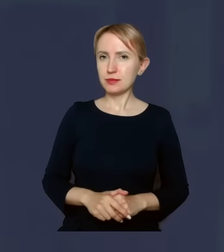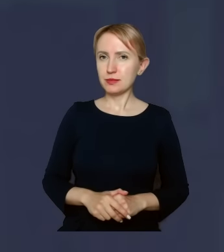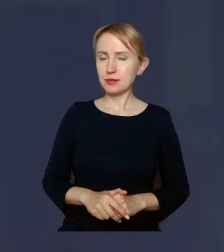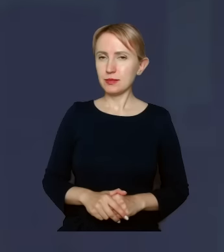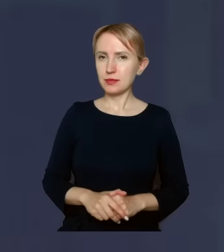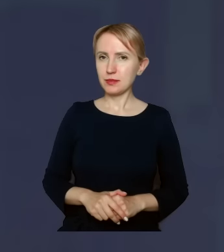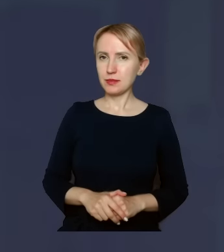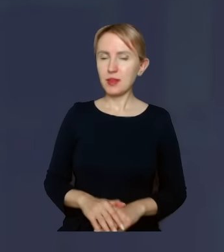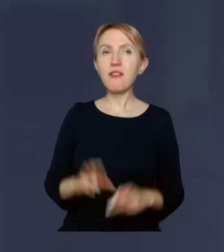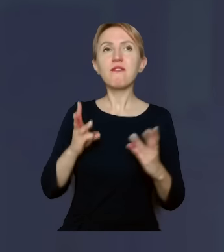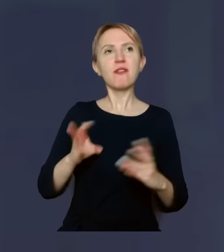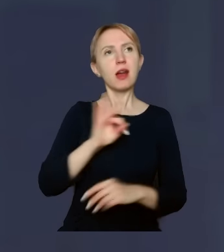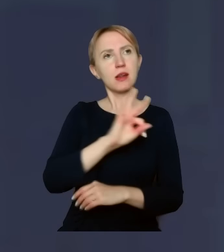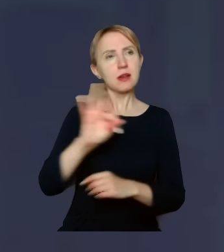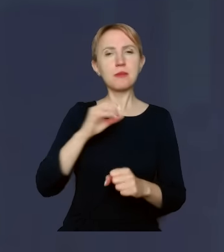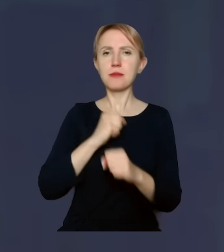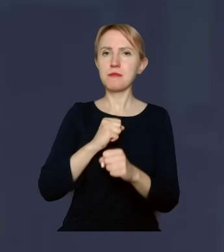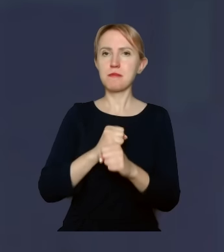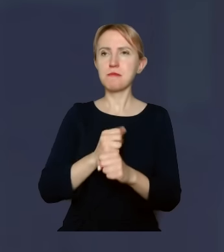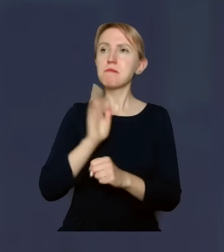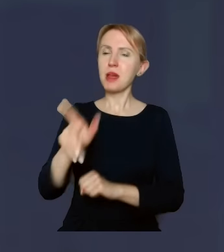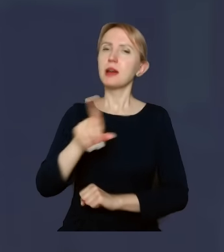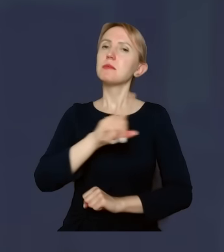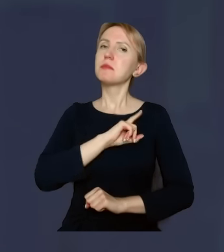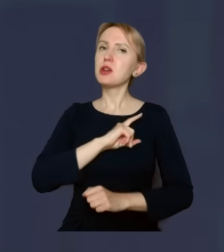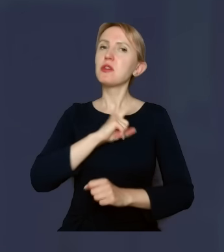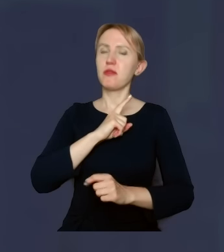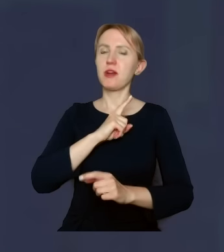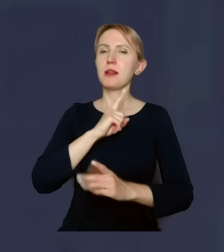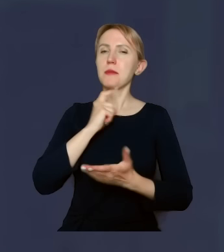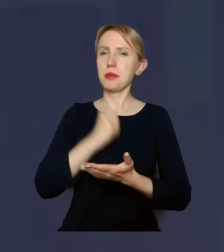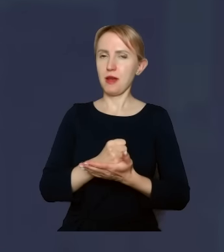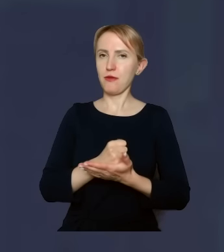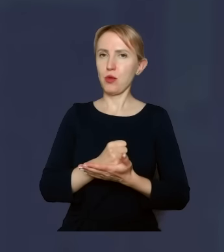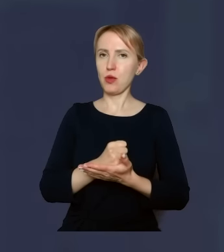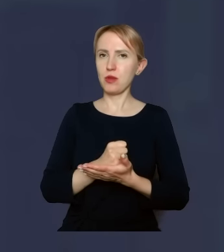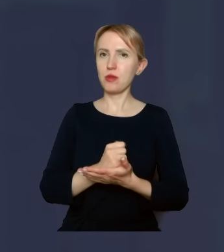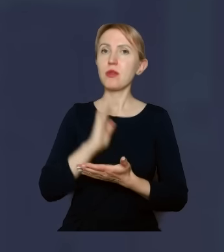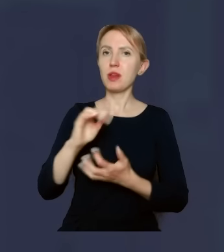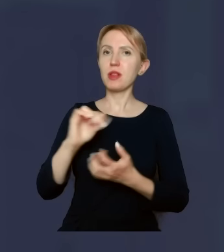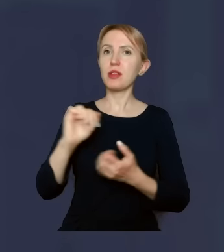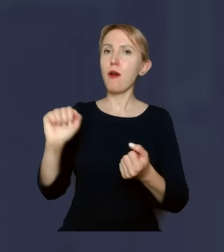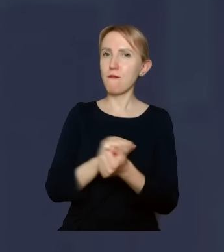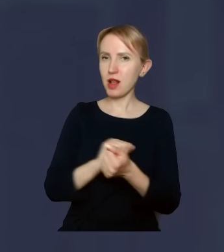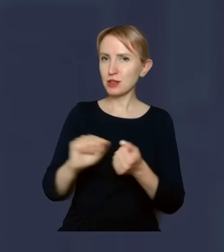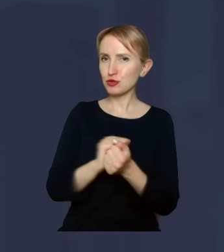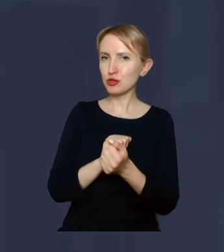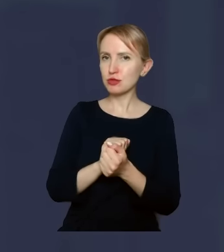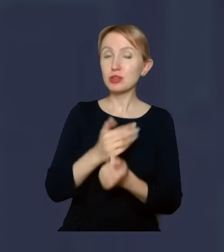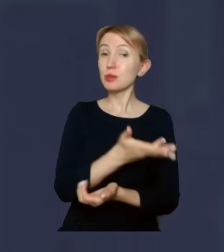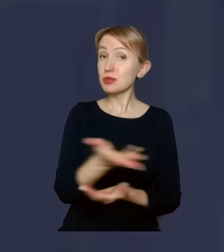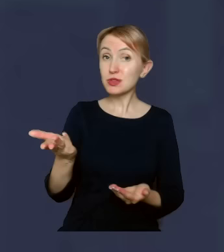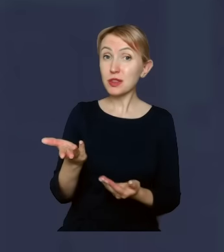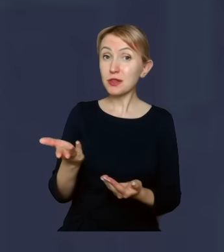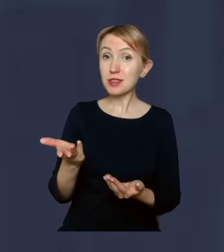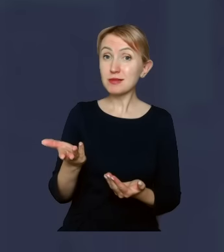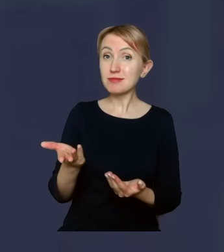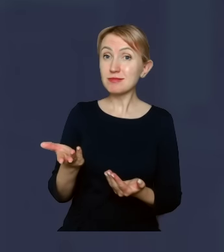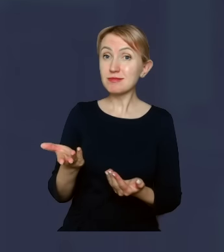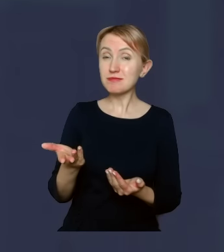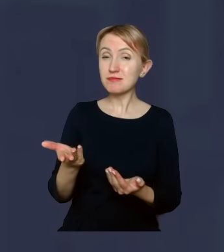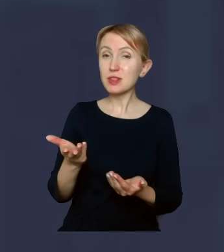wagi swojego urzędu, będą stali na straży prawa i będą walczyli o to, żebyście wy państwo, którzy nas w